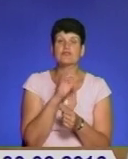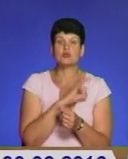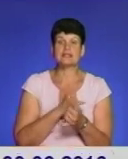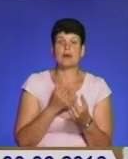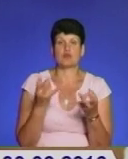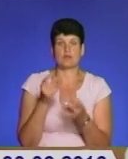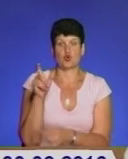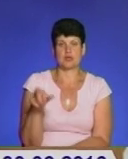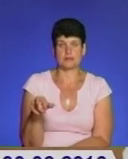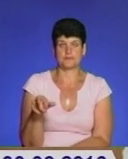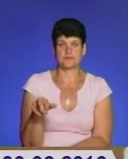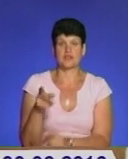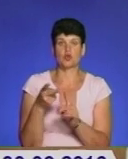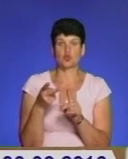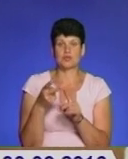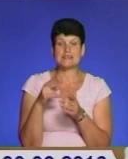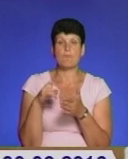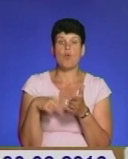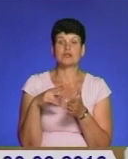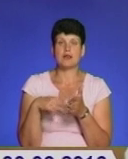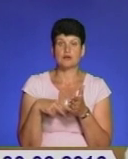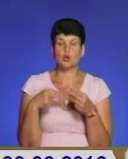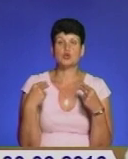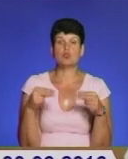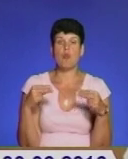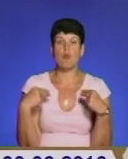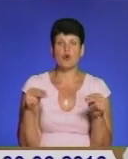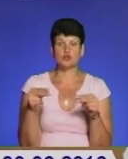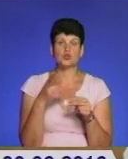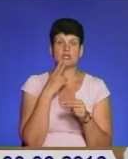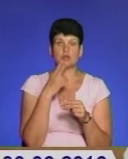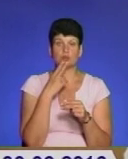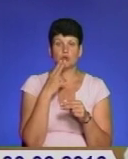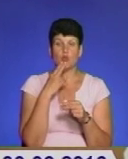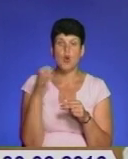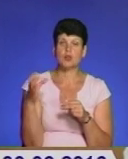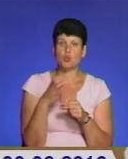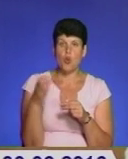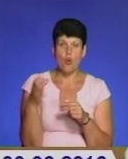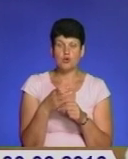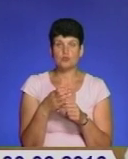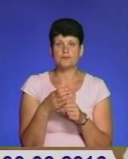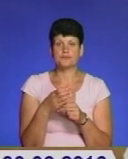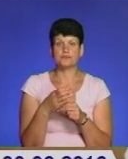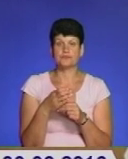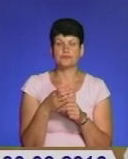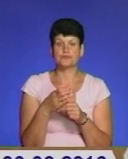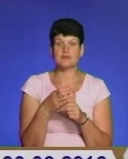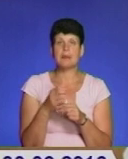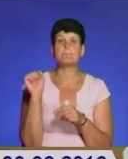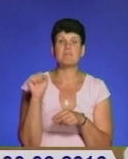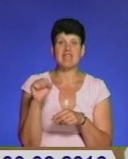потреб людини. Друге – це акцизний податок, продаж табаку, алкоголю і крепкого, і